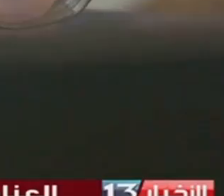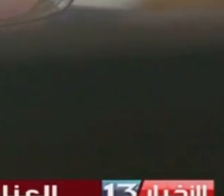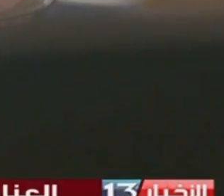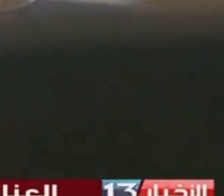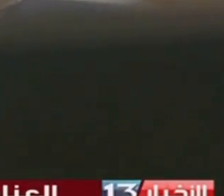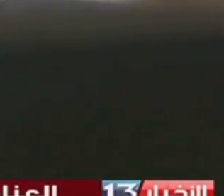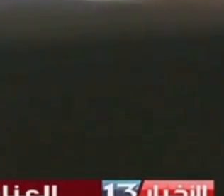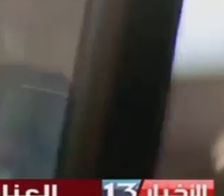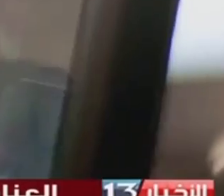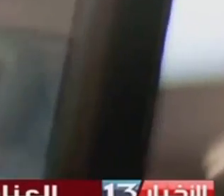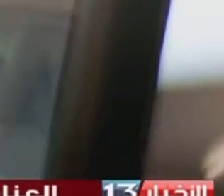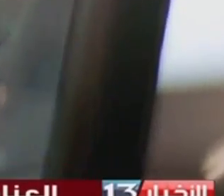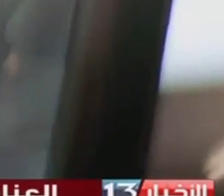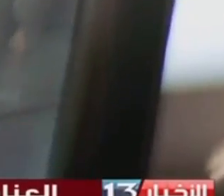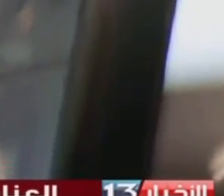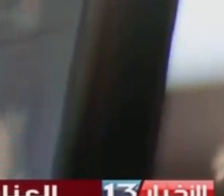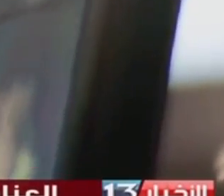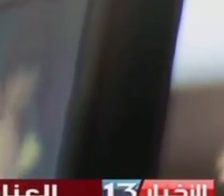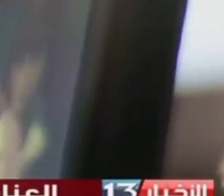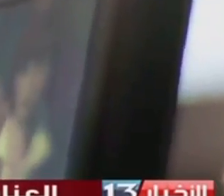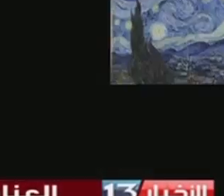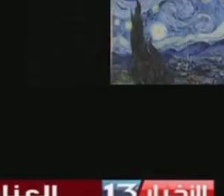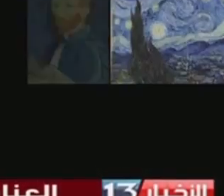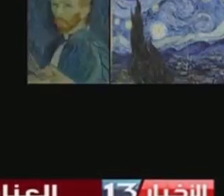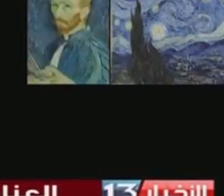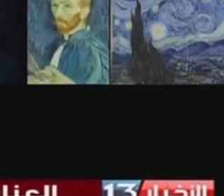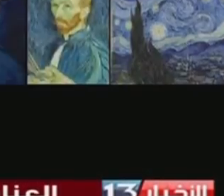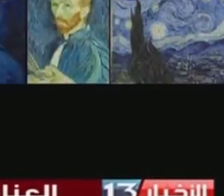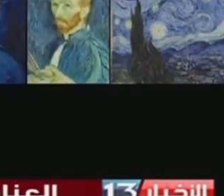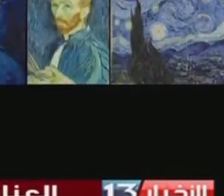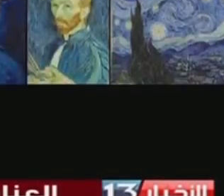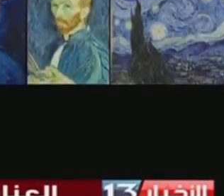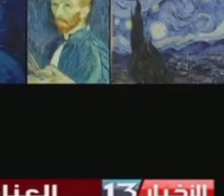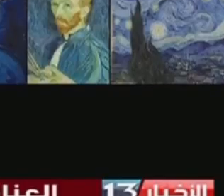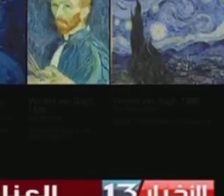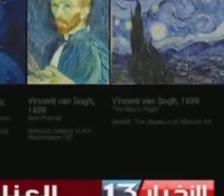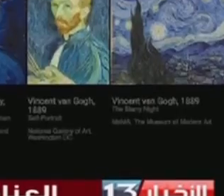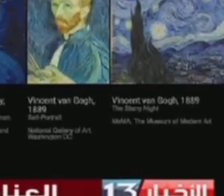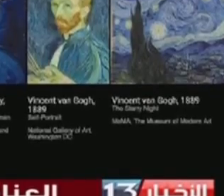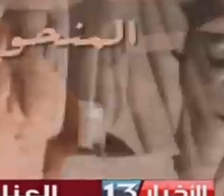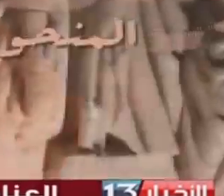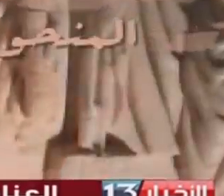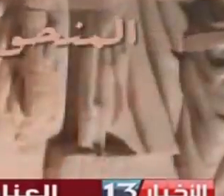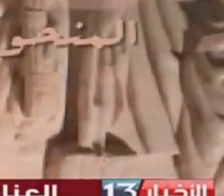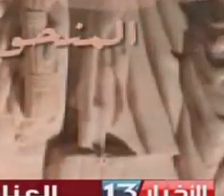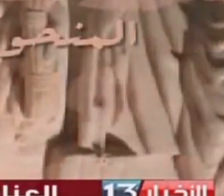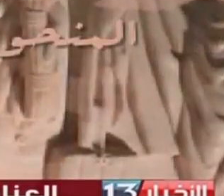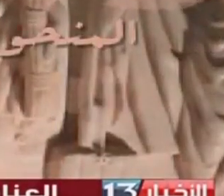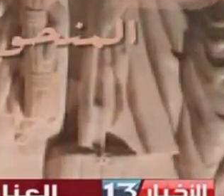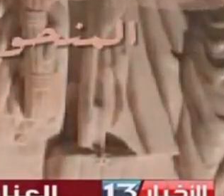للتراث التكنولوجيات تصالح مع الشعوب وتضع موروث العالم بين ايديها في ظل الحجر الصحي